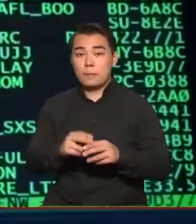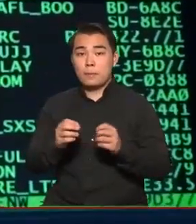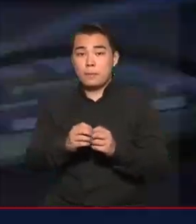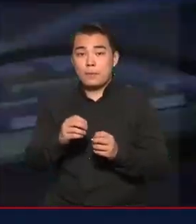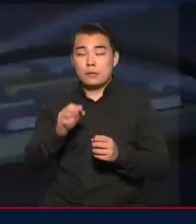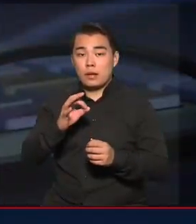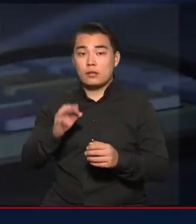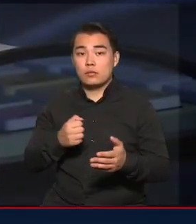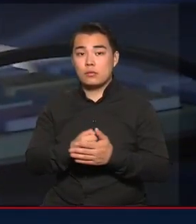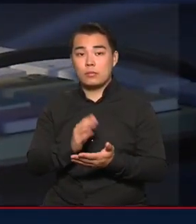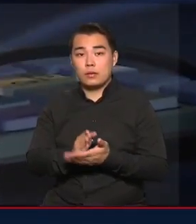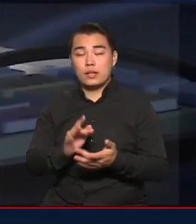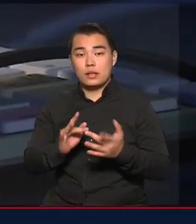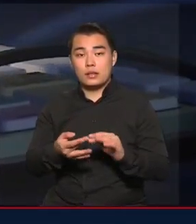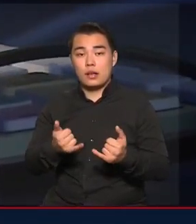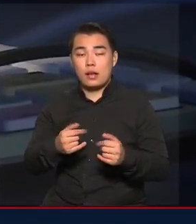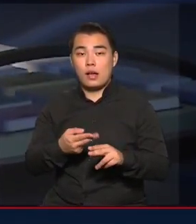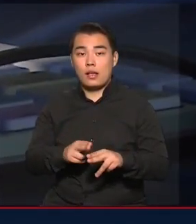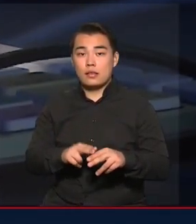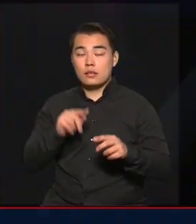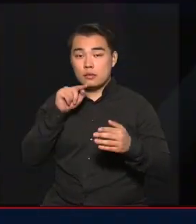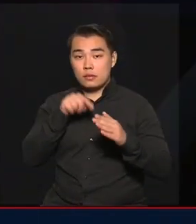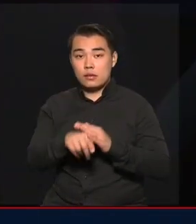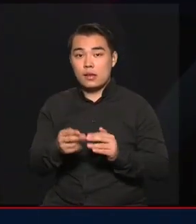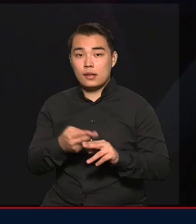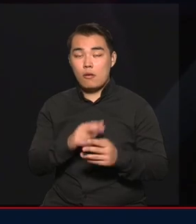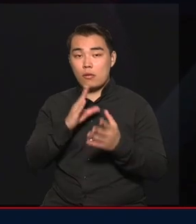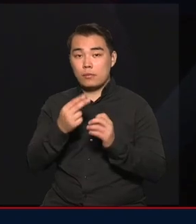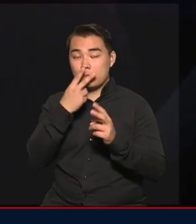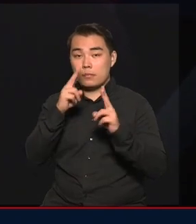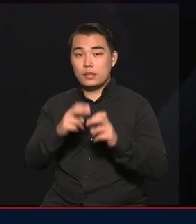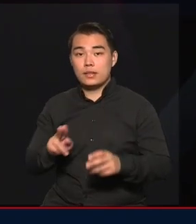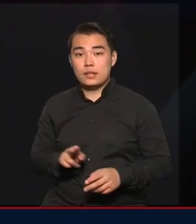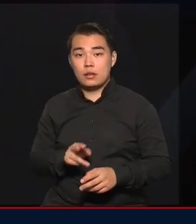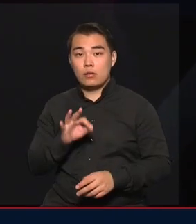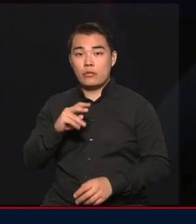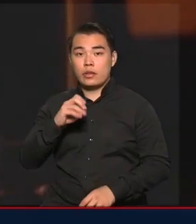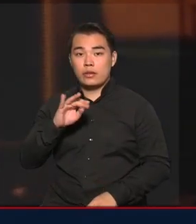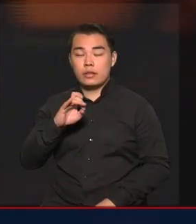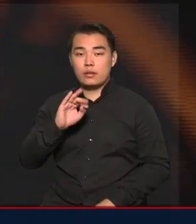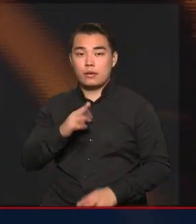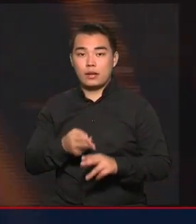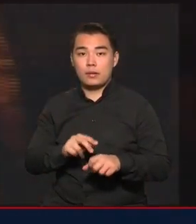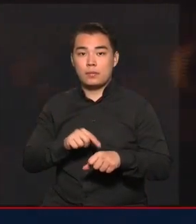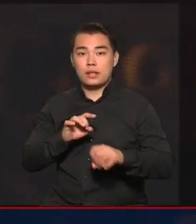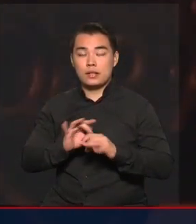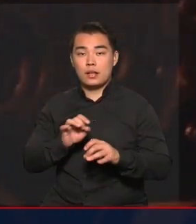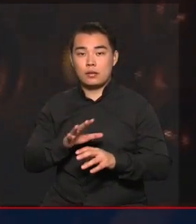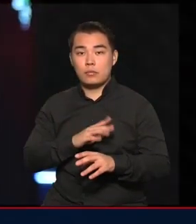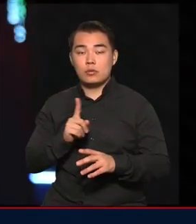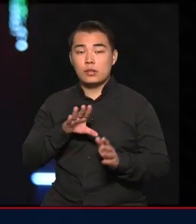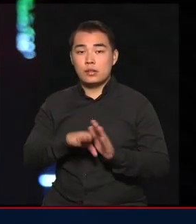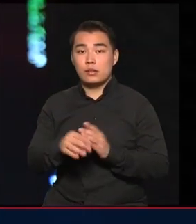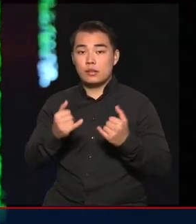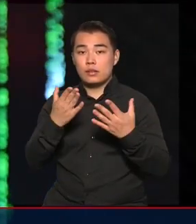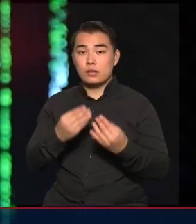10%-ға жетеді. Кибершабуылдарды талдау және зерттеу орталығының директоры Олжас Сәтиев осындай пікір білдірді. Ол